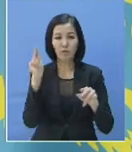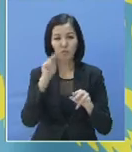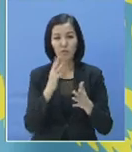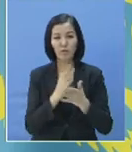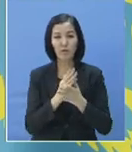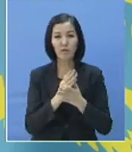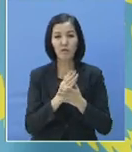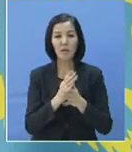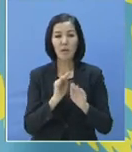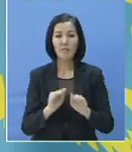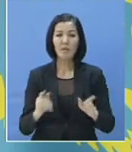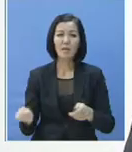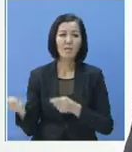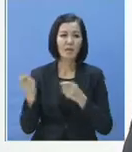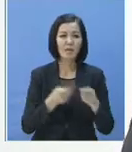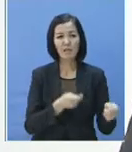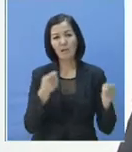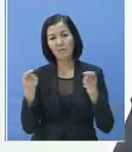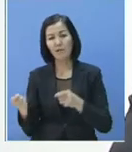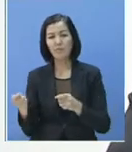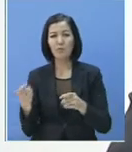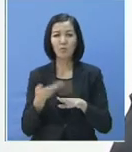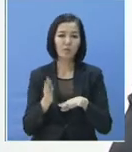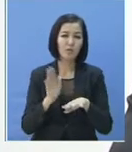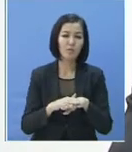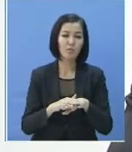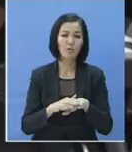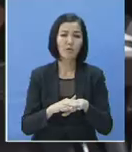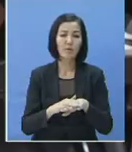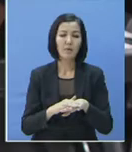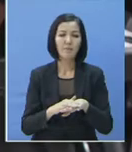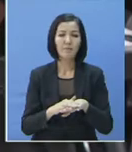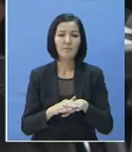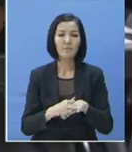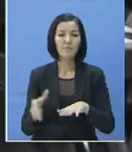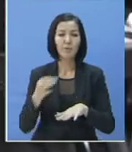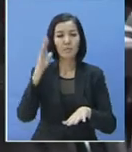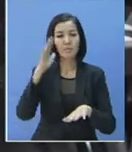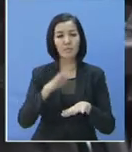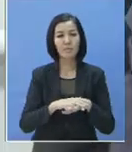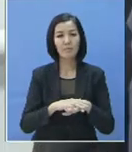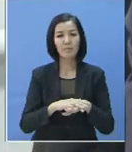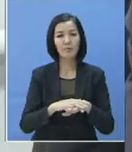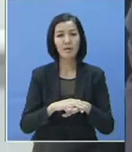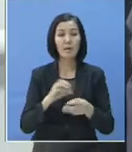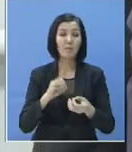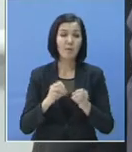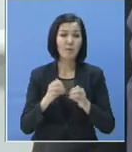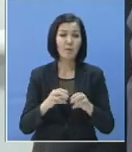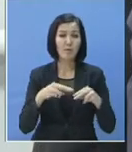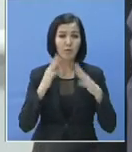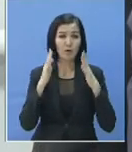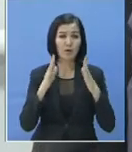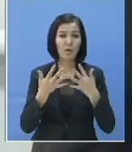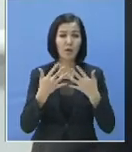Балалар тасудың өзі проблема. Құндақбайбаның мектебінде тасиды. Облыс әкімі мәселесін мұқият тыңдады. Дереу ауылға